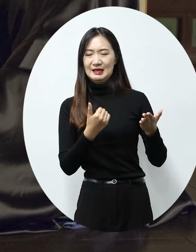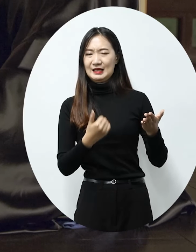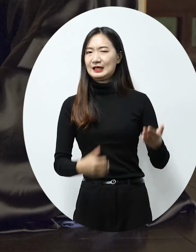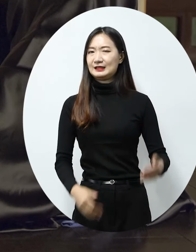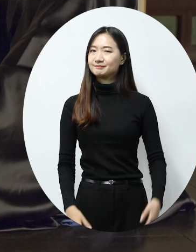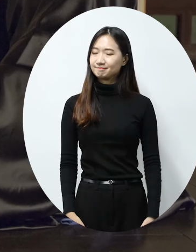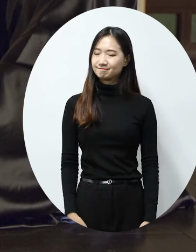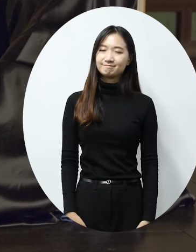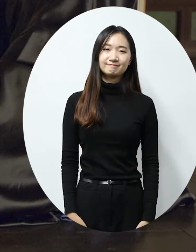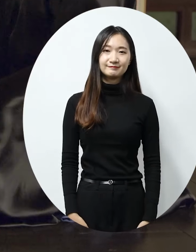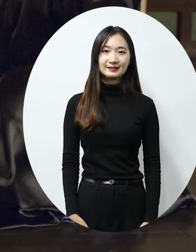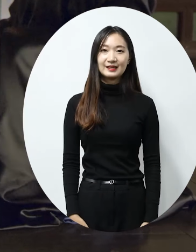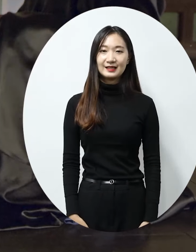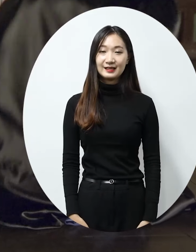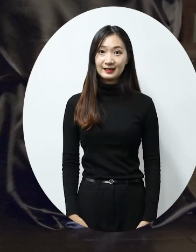참인데